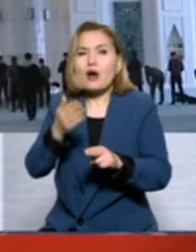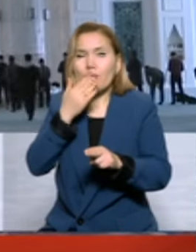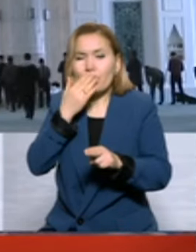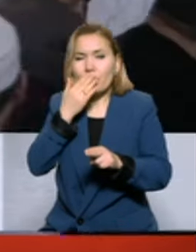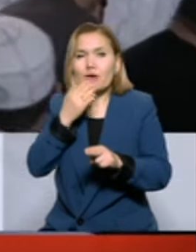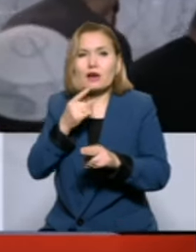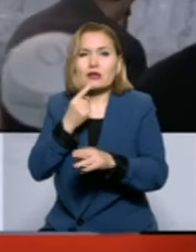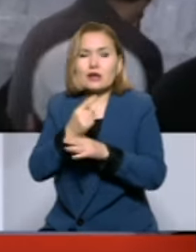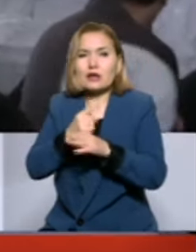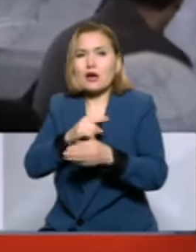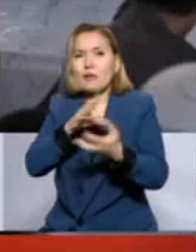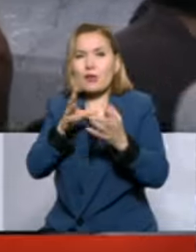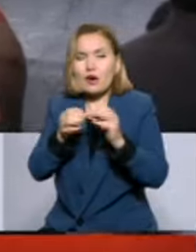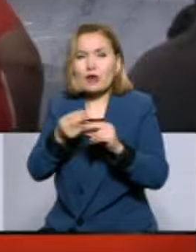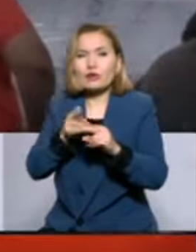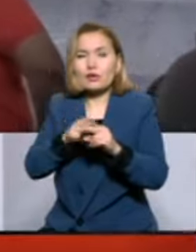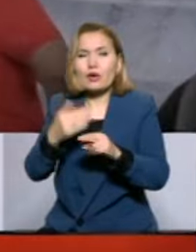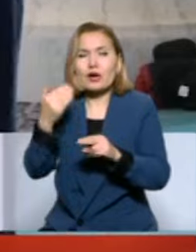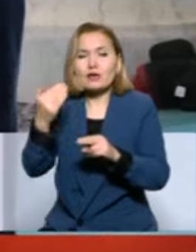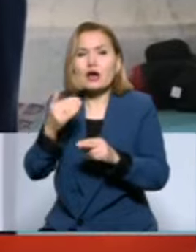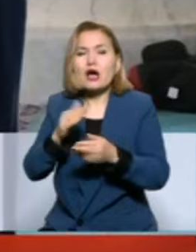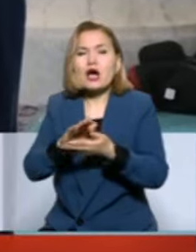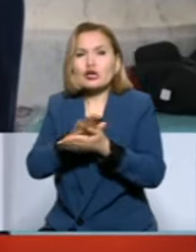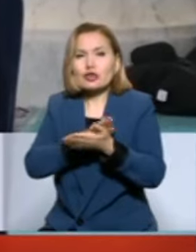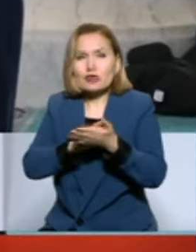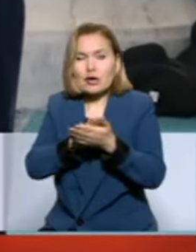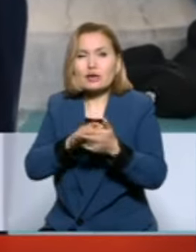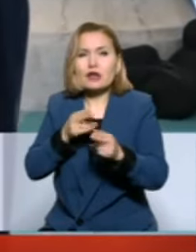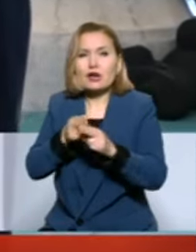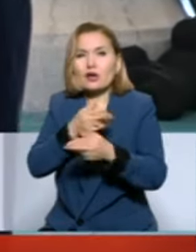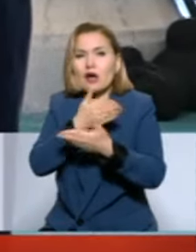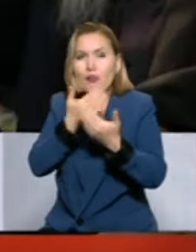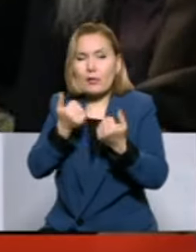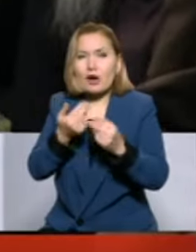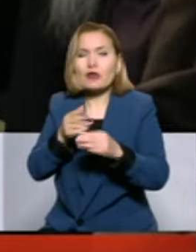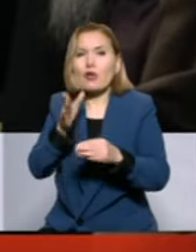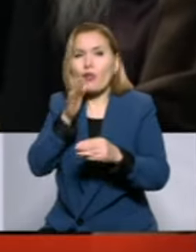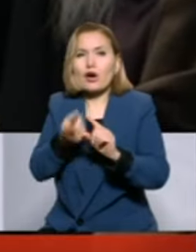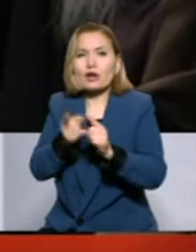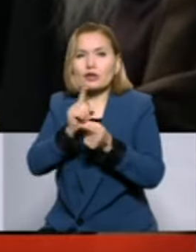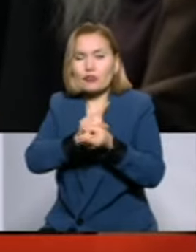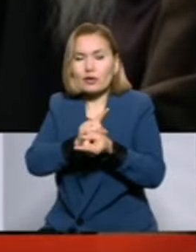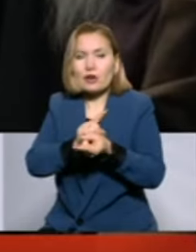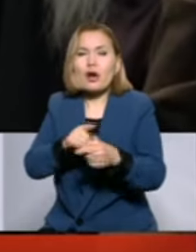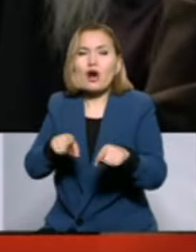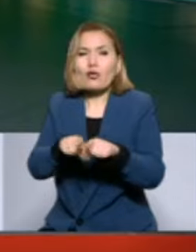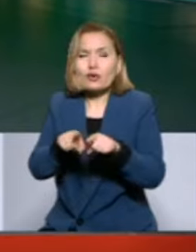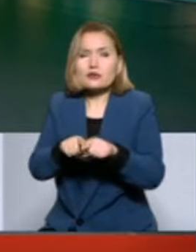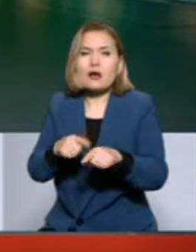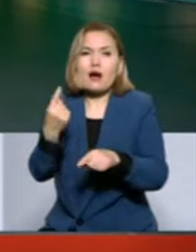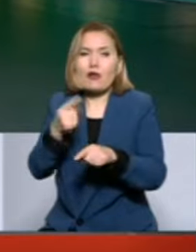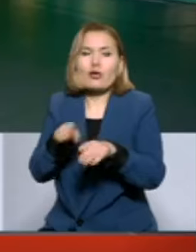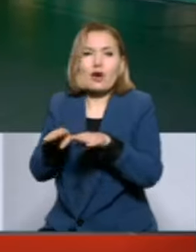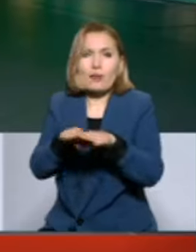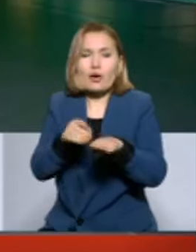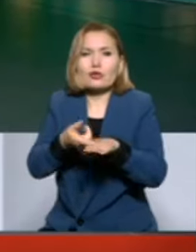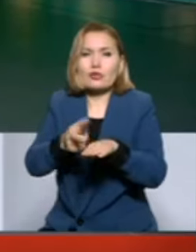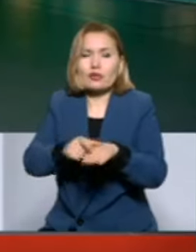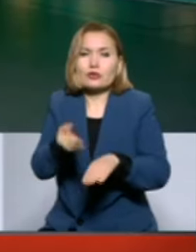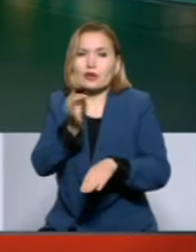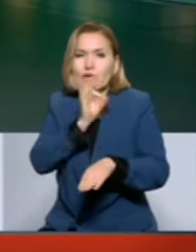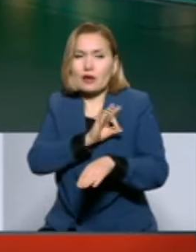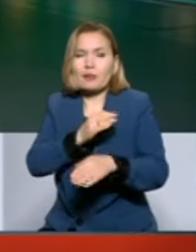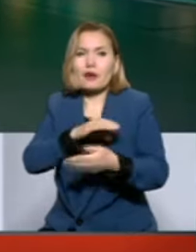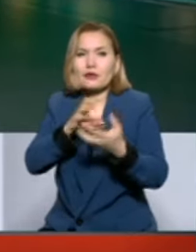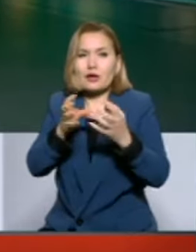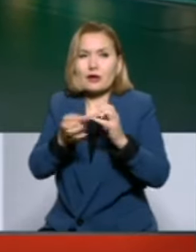белдеуінің өзгеруі ораза ұстауға еш кедергі келтірмейді және алдыңғы Рамазан айынан аса қатты уақыт айырмашылығы жоқ дейді бас мүфти Наурызбай Қажы